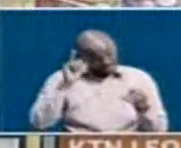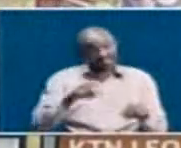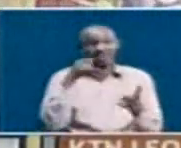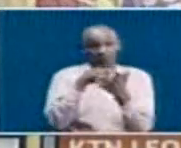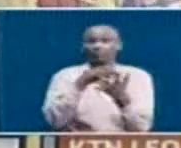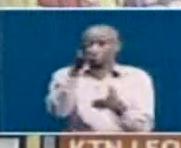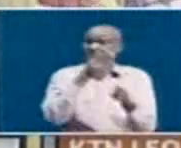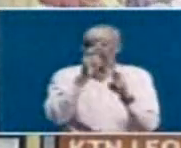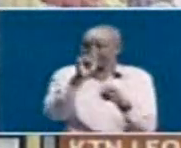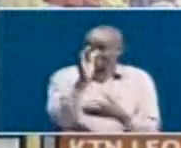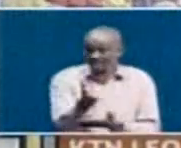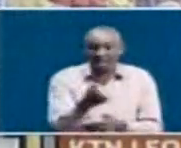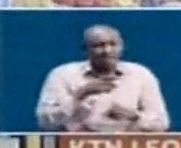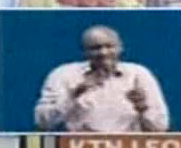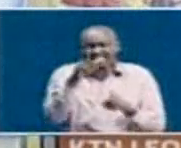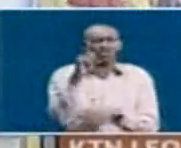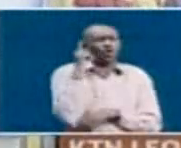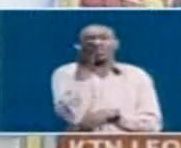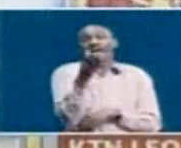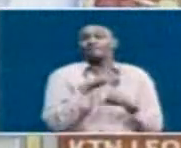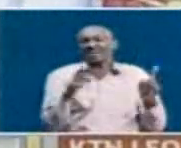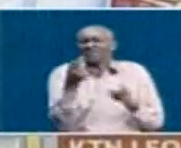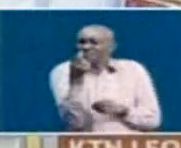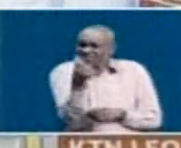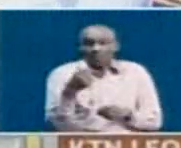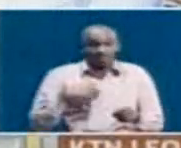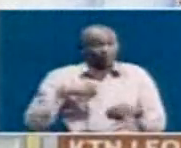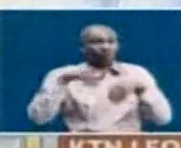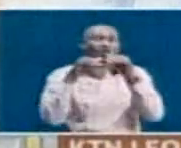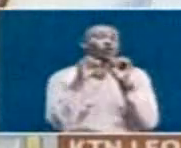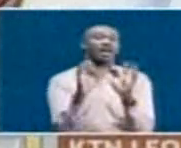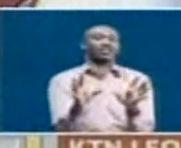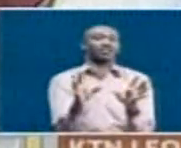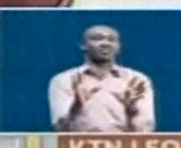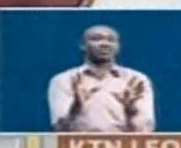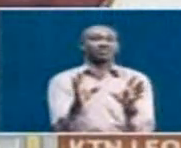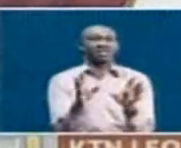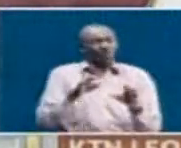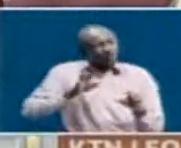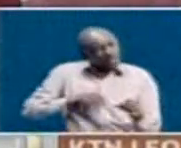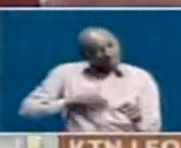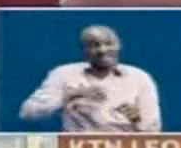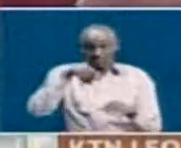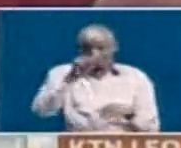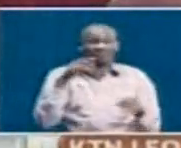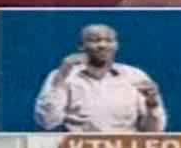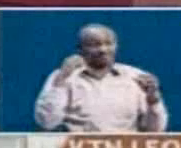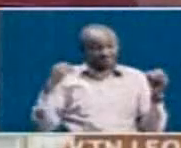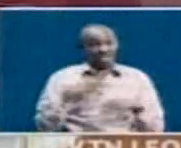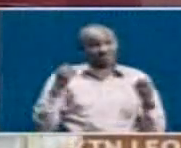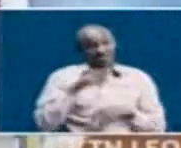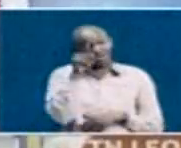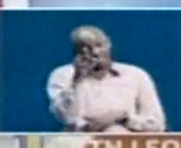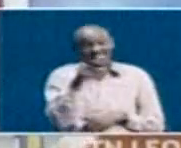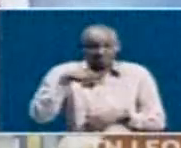aandike jina lako. Lakini hiyo sheria ipo, lakini wachache sana hawaifuati. eh, kwa wanawake pale nje ambao wana wasiwasi sasa wao